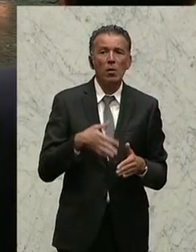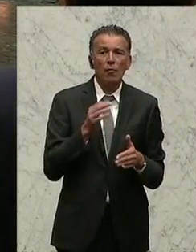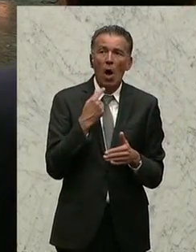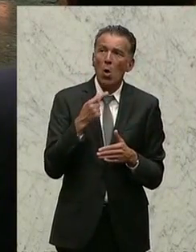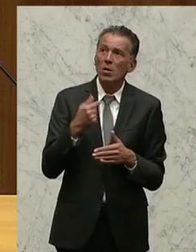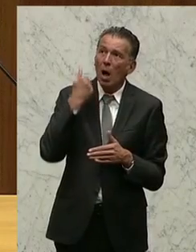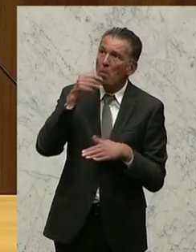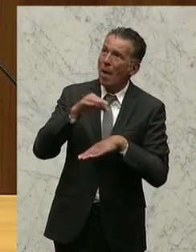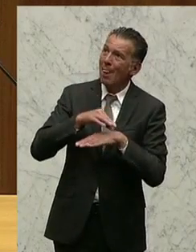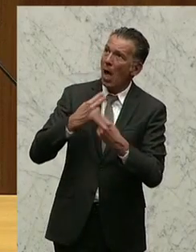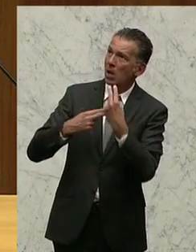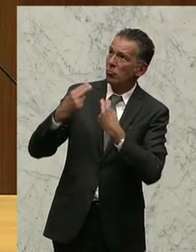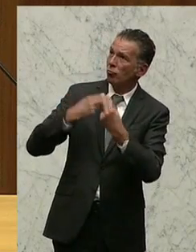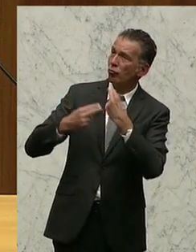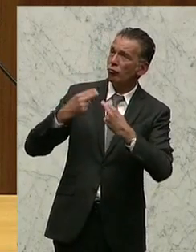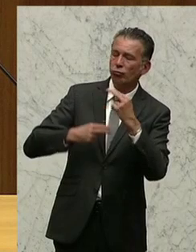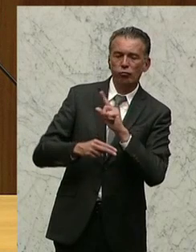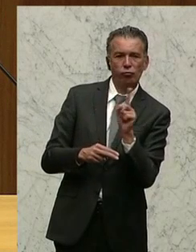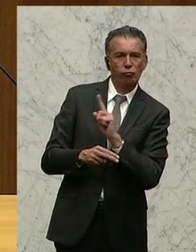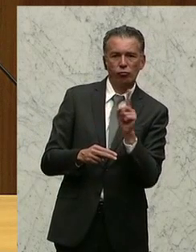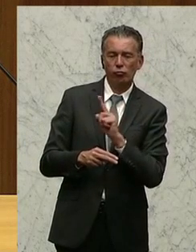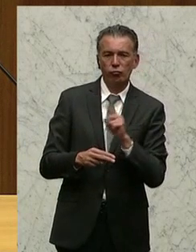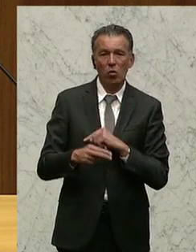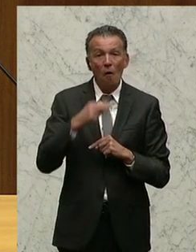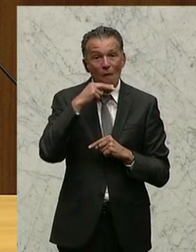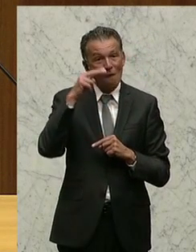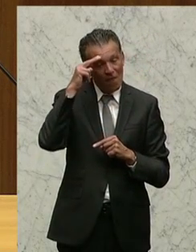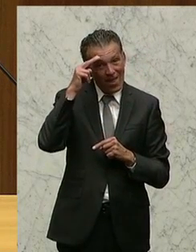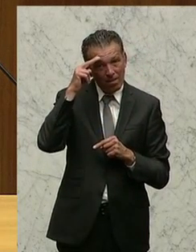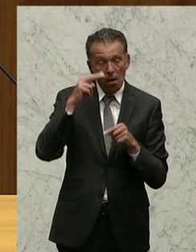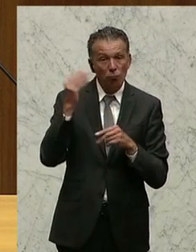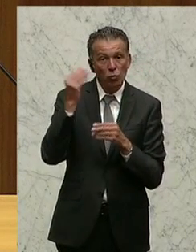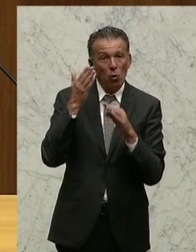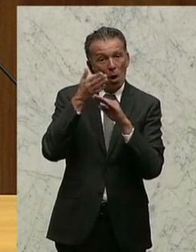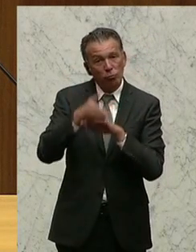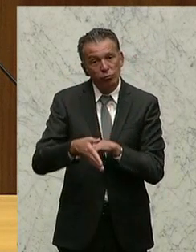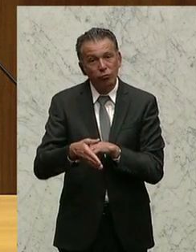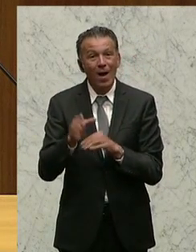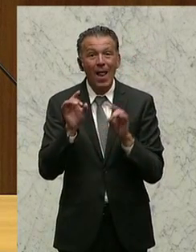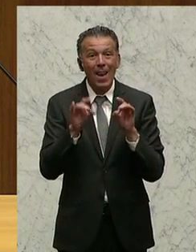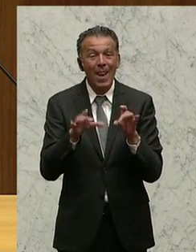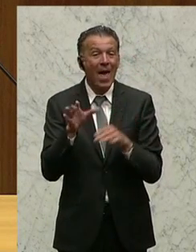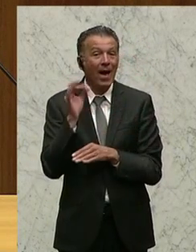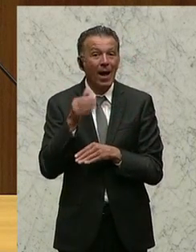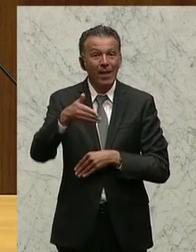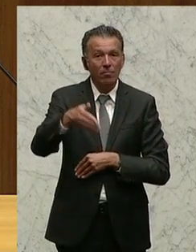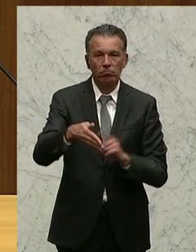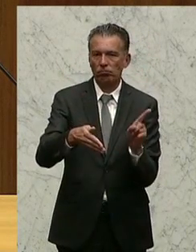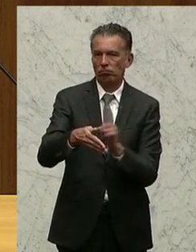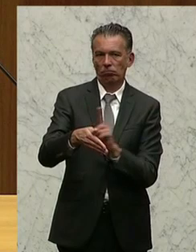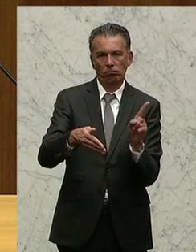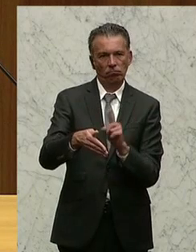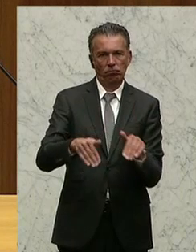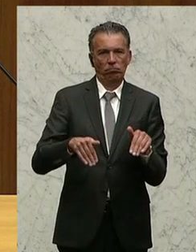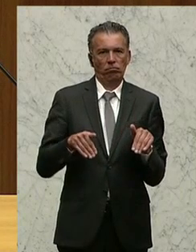untersuchen lassen dürfen, Väter, die Lehrerinnen ihrer Kinder in der Schule nicht die Hand geben. Deshalb müssen wir ganz